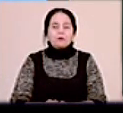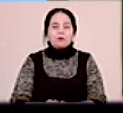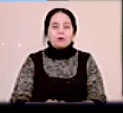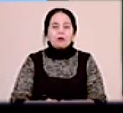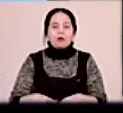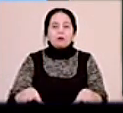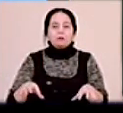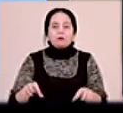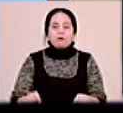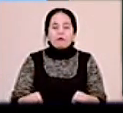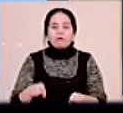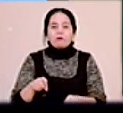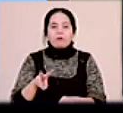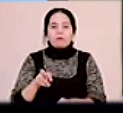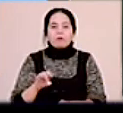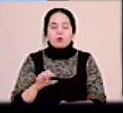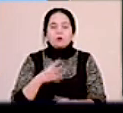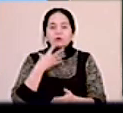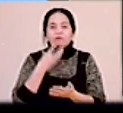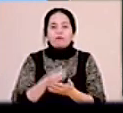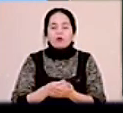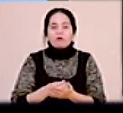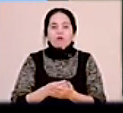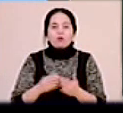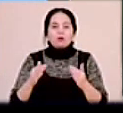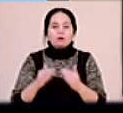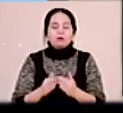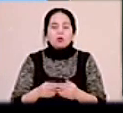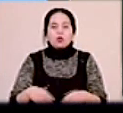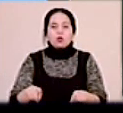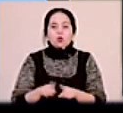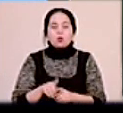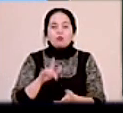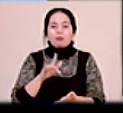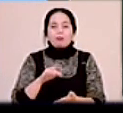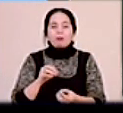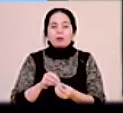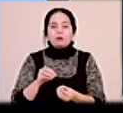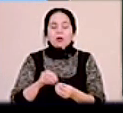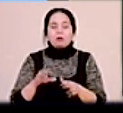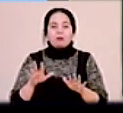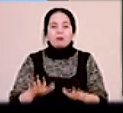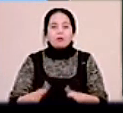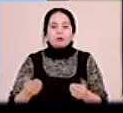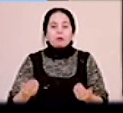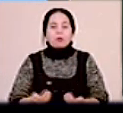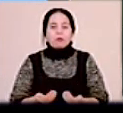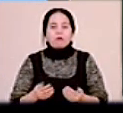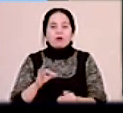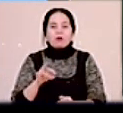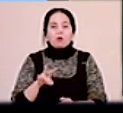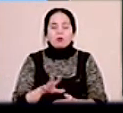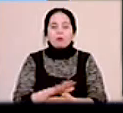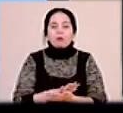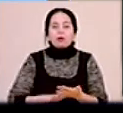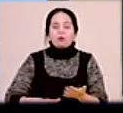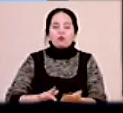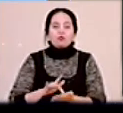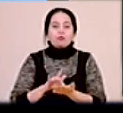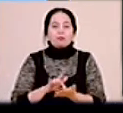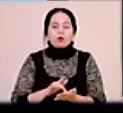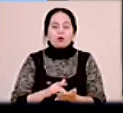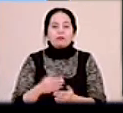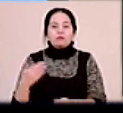Основав в Мараканде свою резиденцию, то есть постоянное место пребывания, он продолжил поход